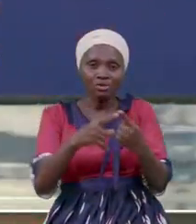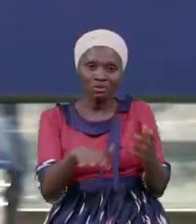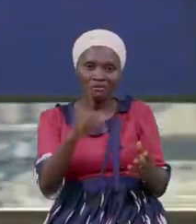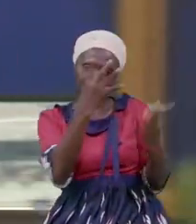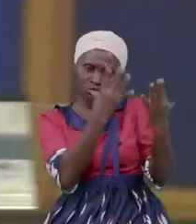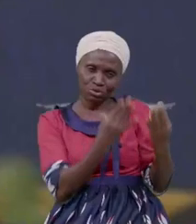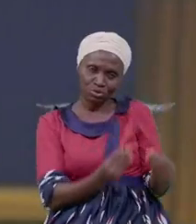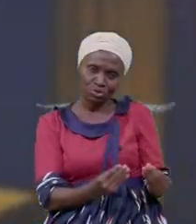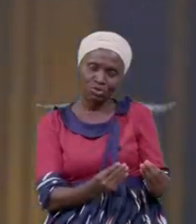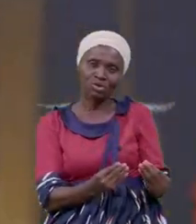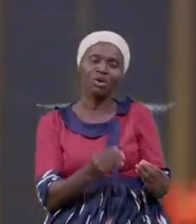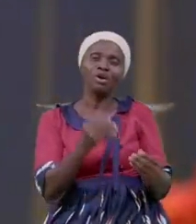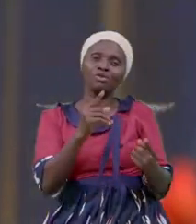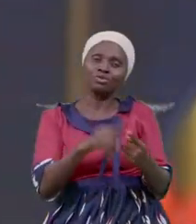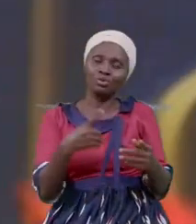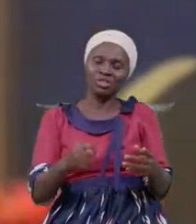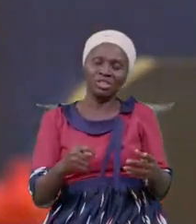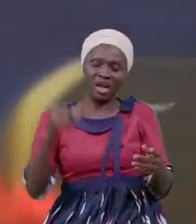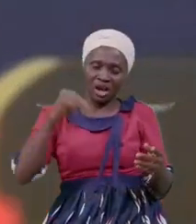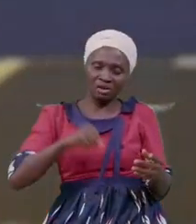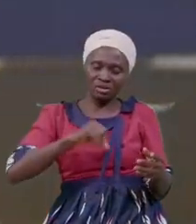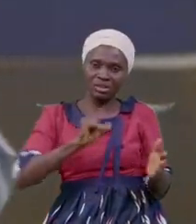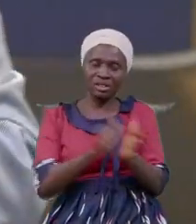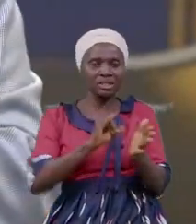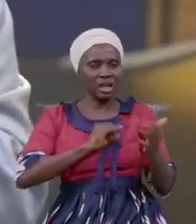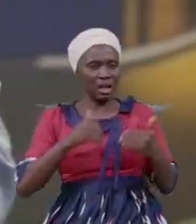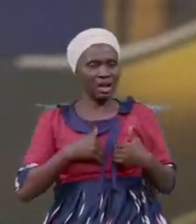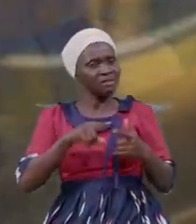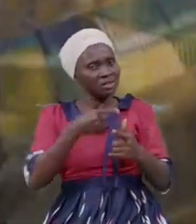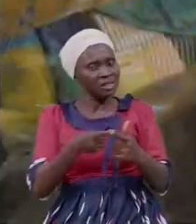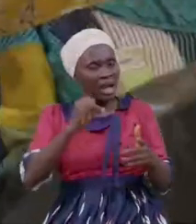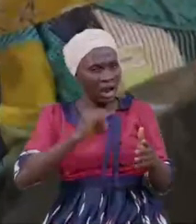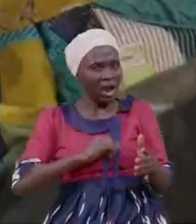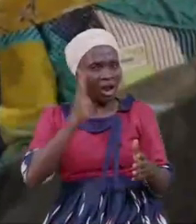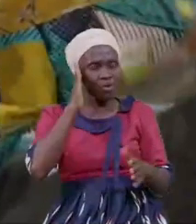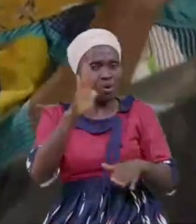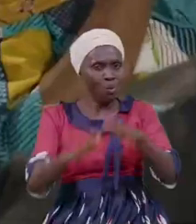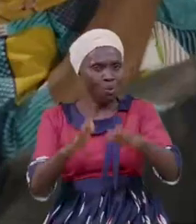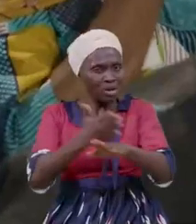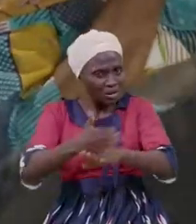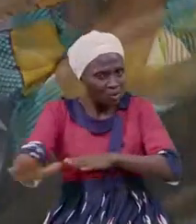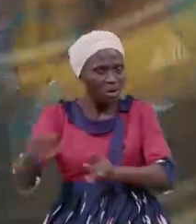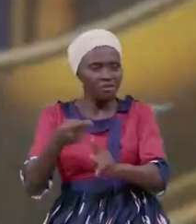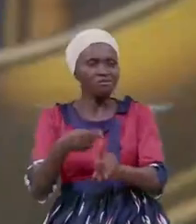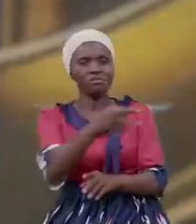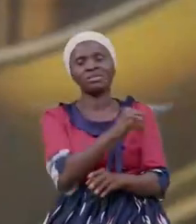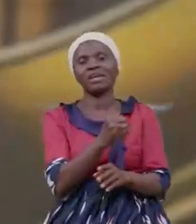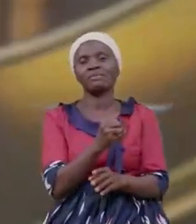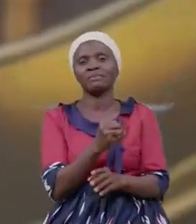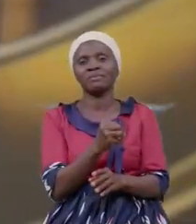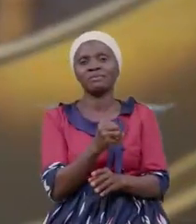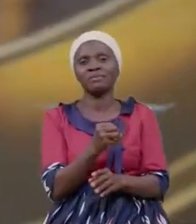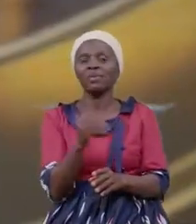toi les accusateurs sont partis ils s ils s'éloigneront de toi vous savez ces